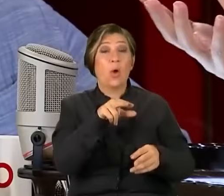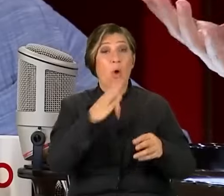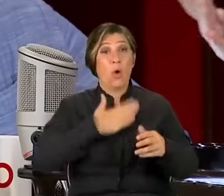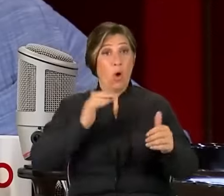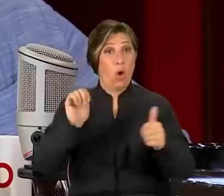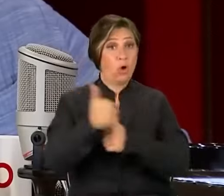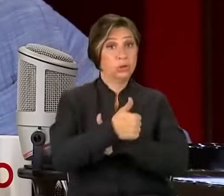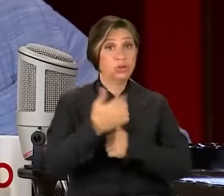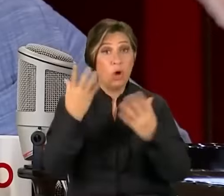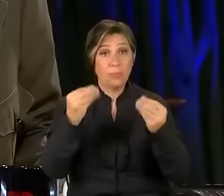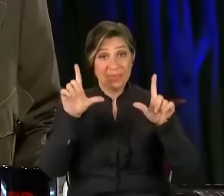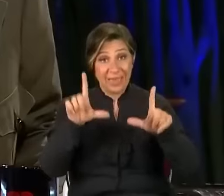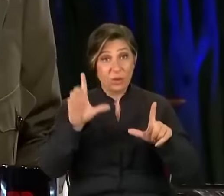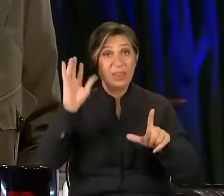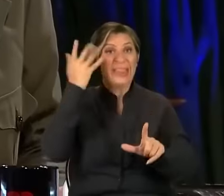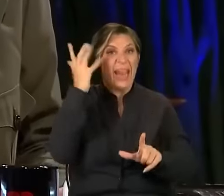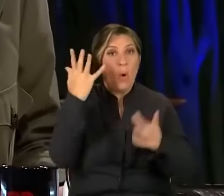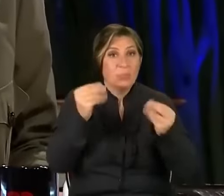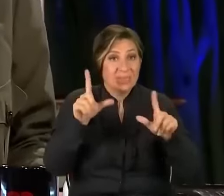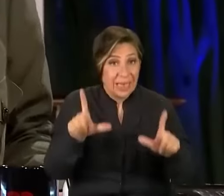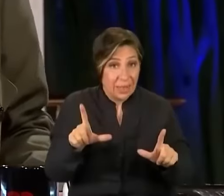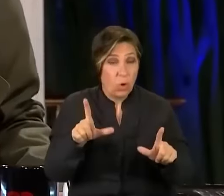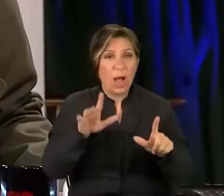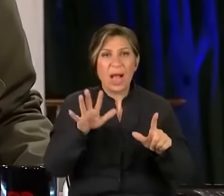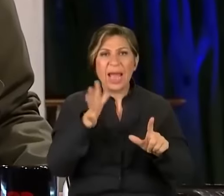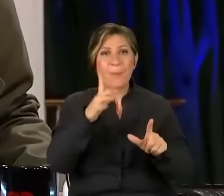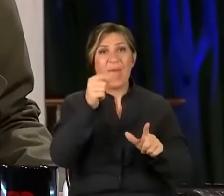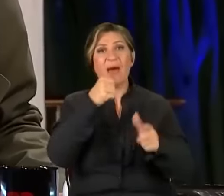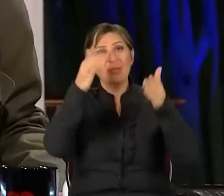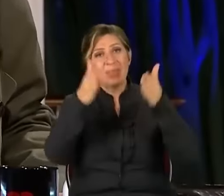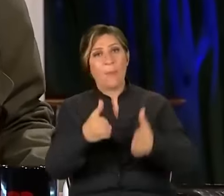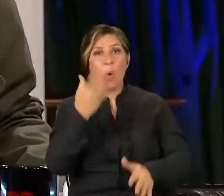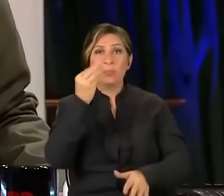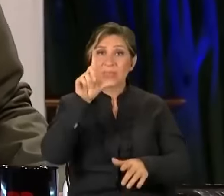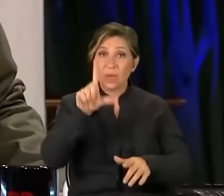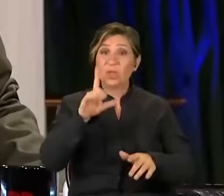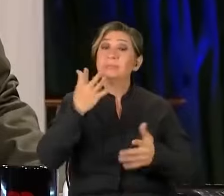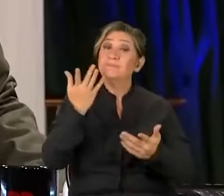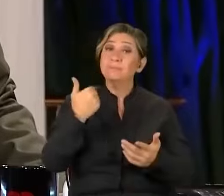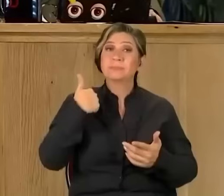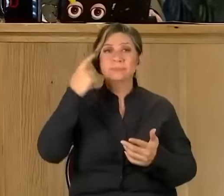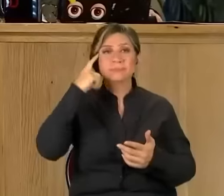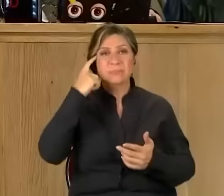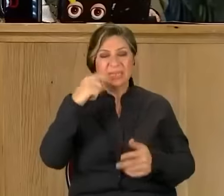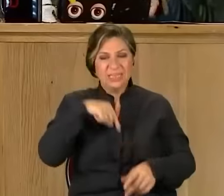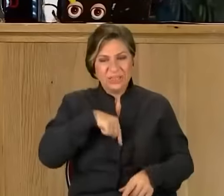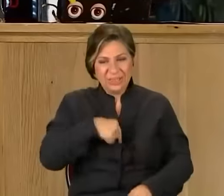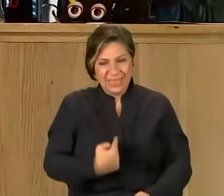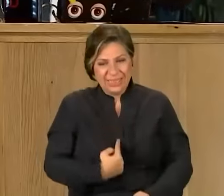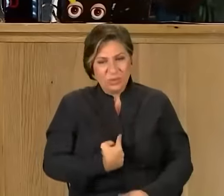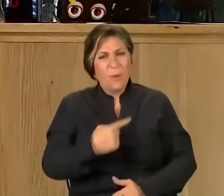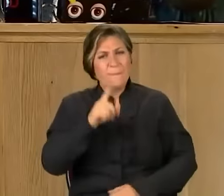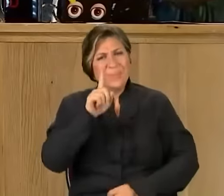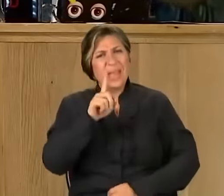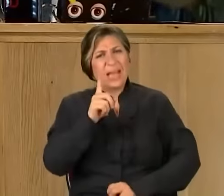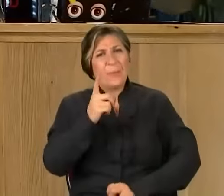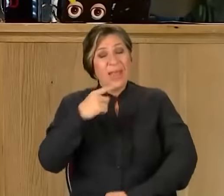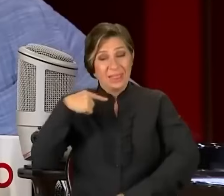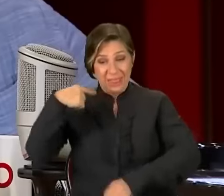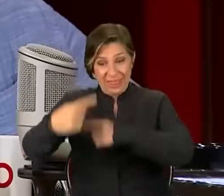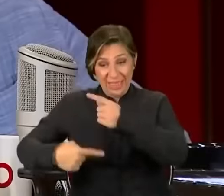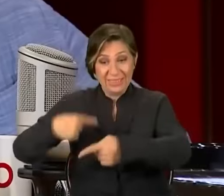öncü olması gerekiyor, deli olması gerekiyor, garip bir adam olması gerekiyor. Bir yandan sanıyorum ki içinde şeyi de hissediyorsun. Yani bir dakika, evet, ama